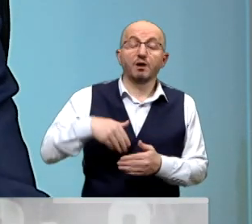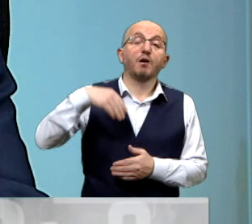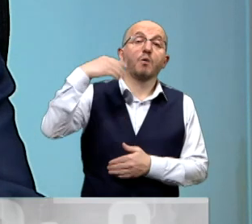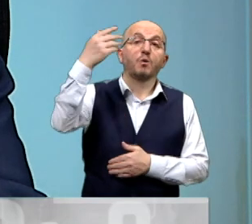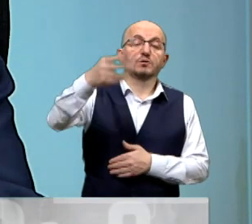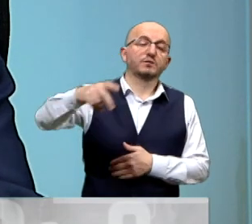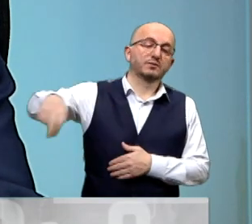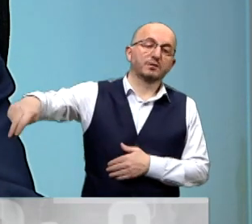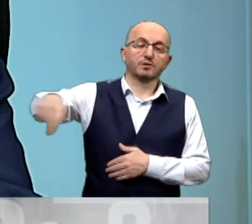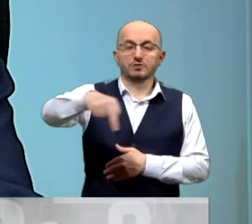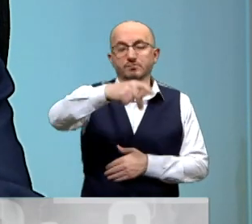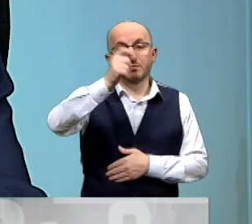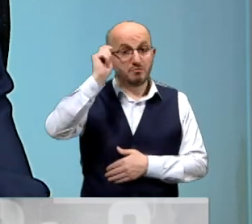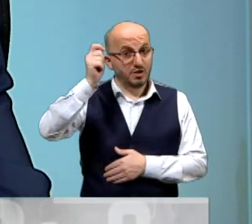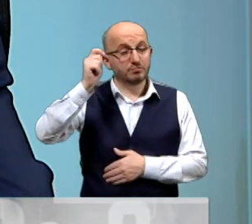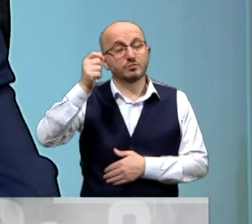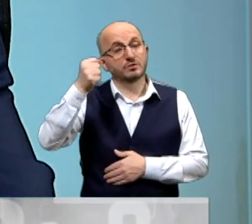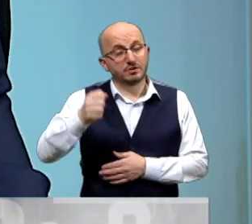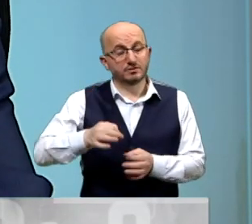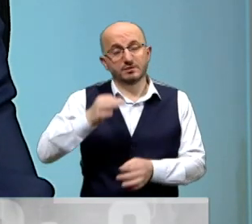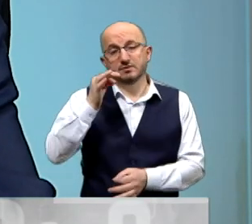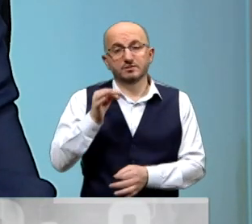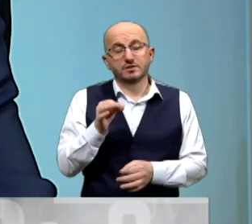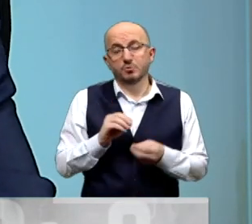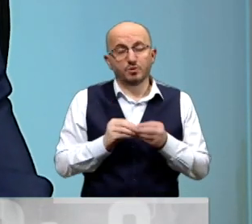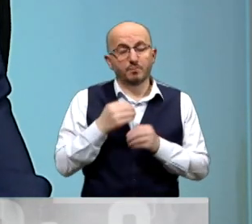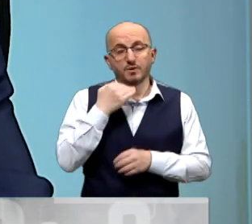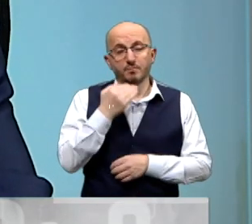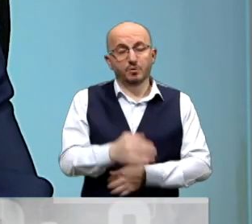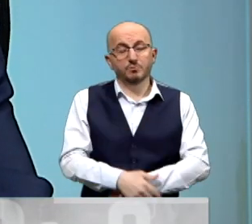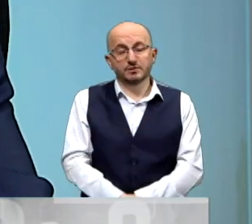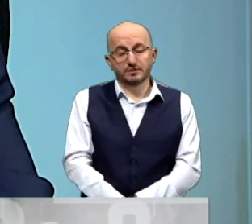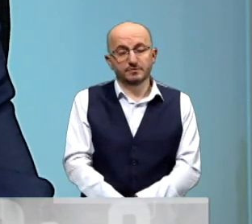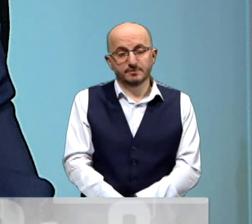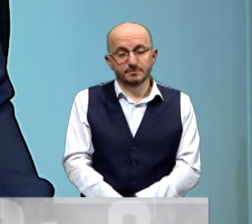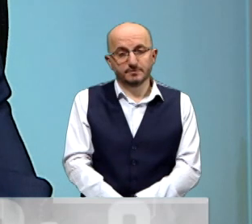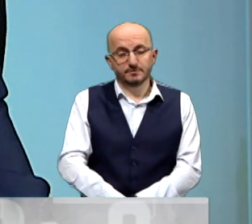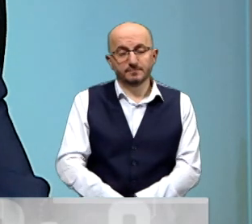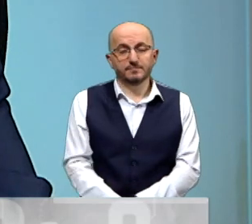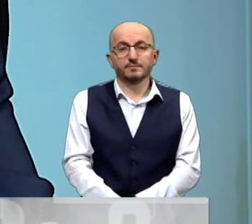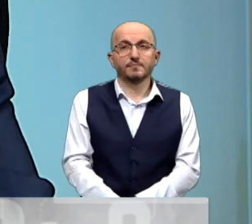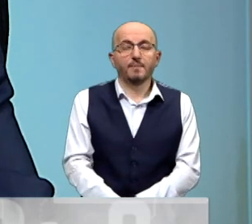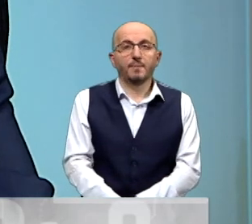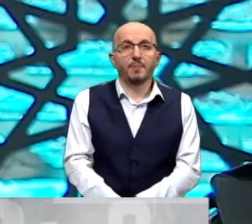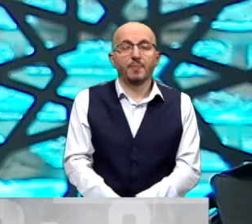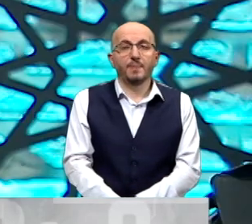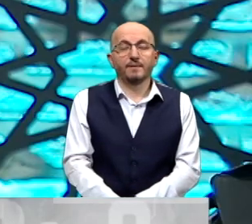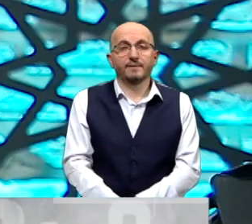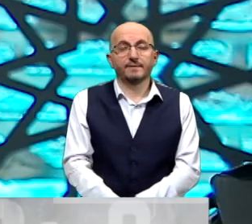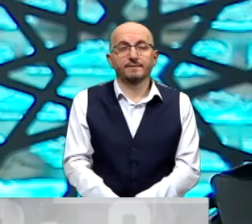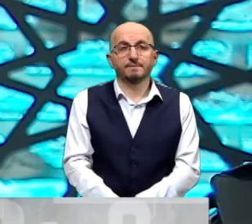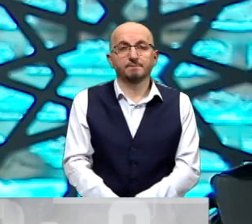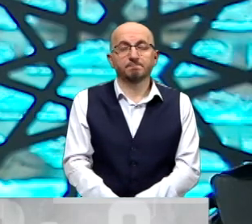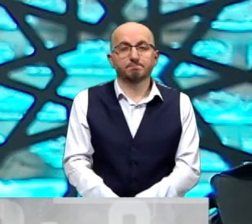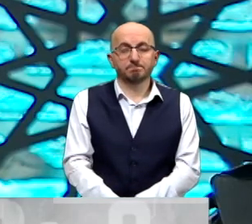geçme zorunda kalırsa insan bunda da bir sakınca olmadı kitaplarımızda ifade yani Muhammed Sivas